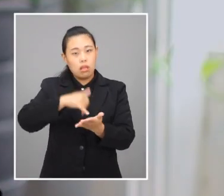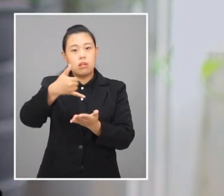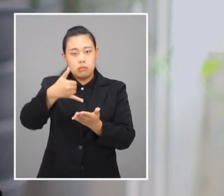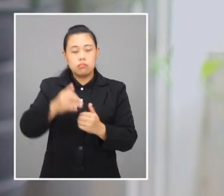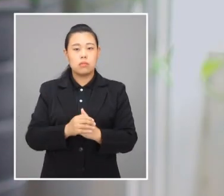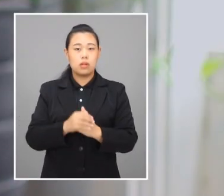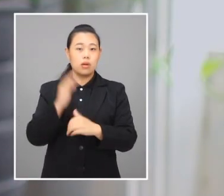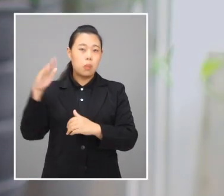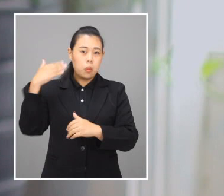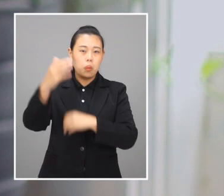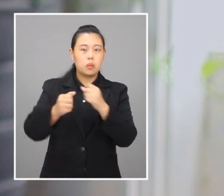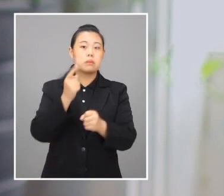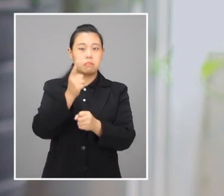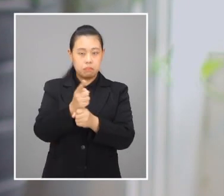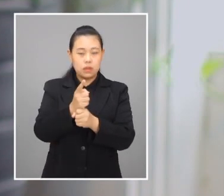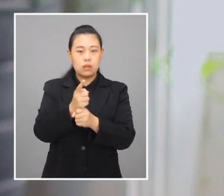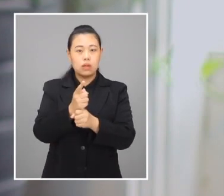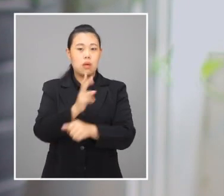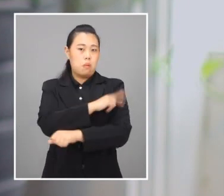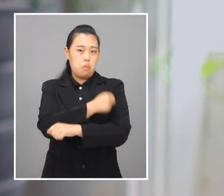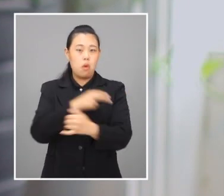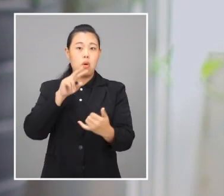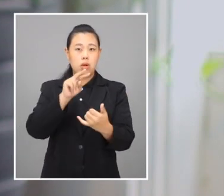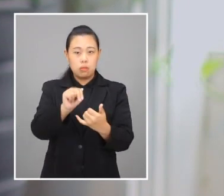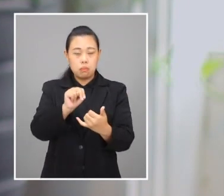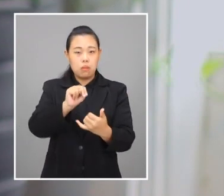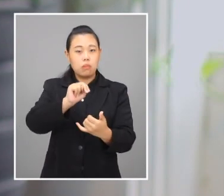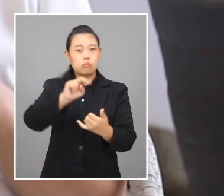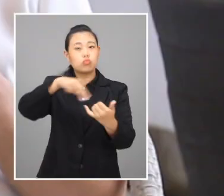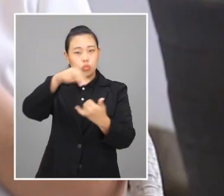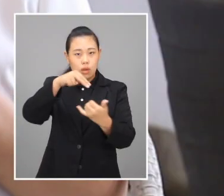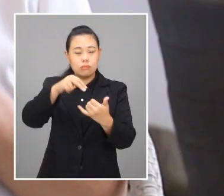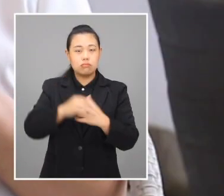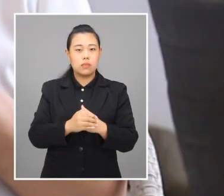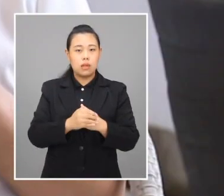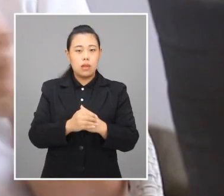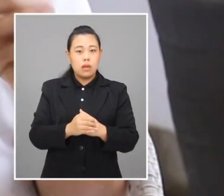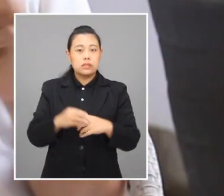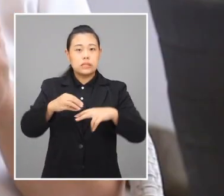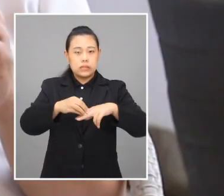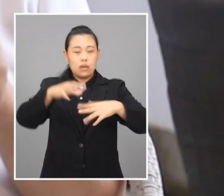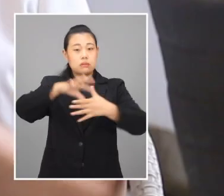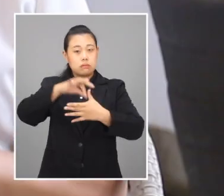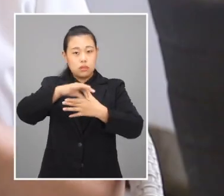ครั้งนึงจากคำว่าเนื้องอกมันกลายเป็นมะเร็งแต่ทีเนี้ยความโช